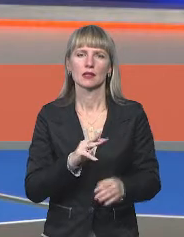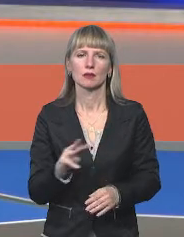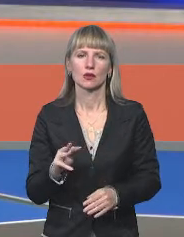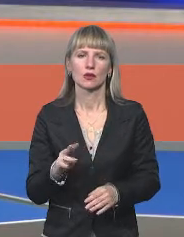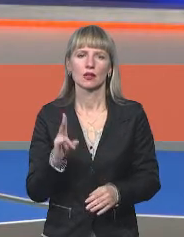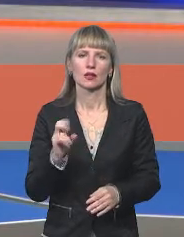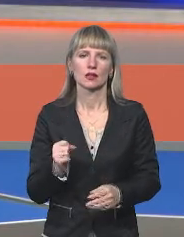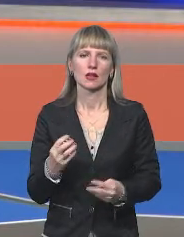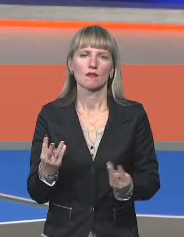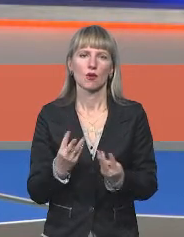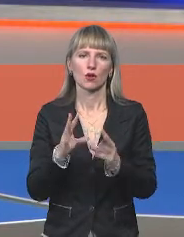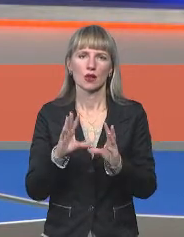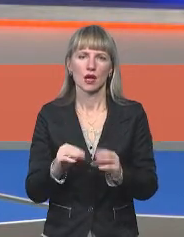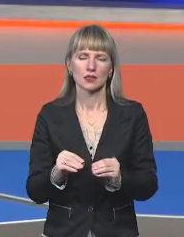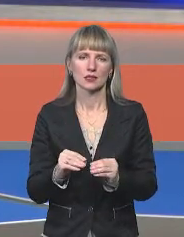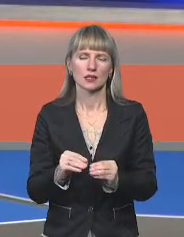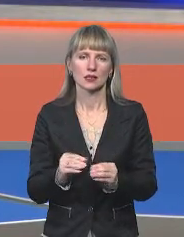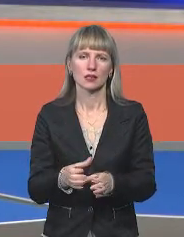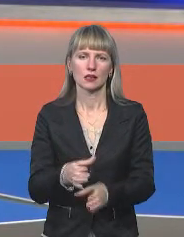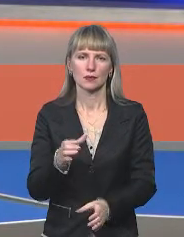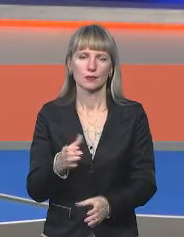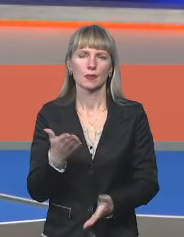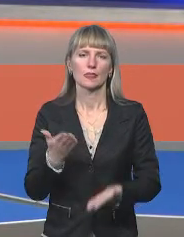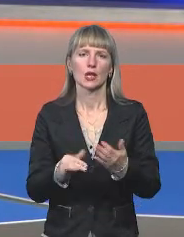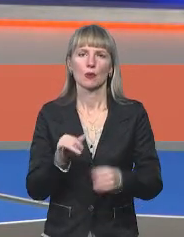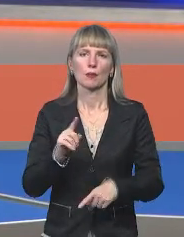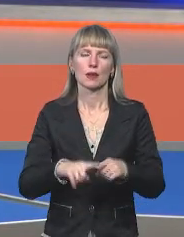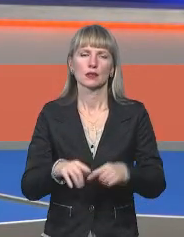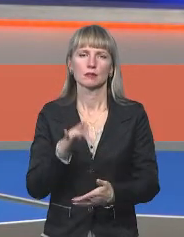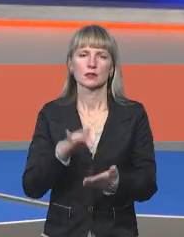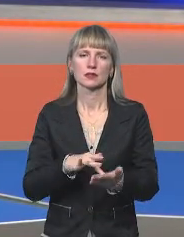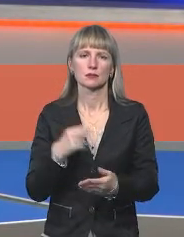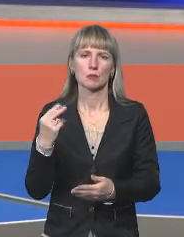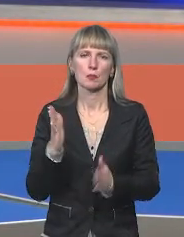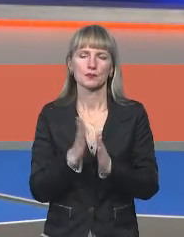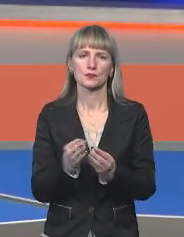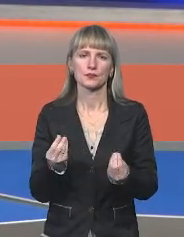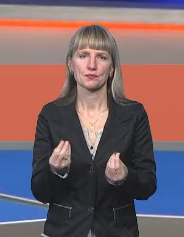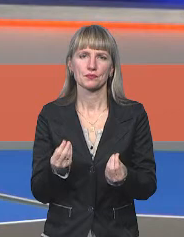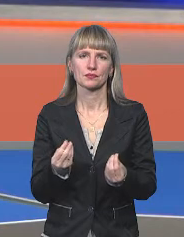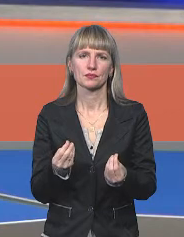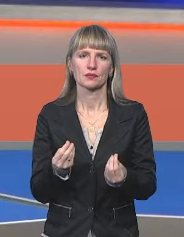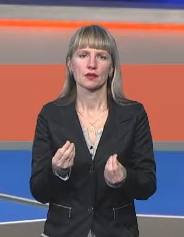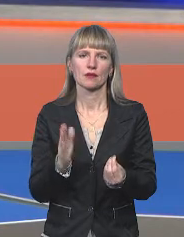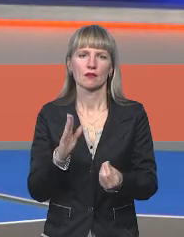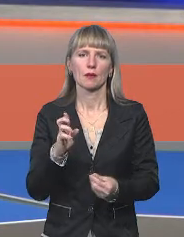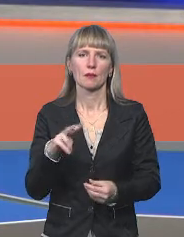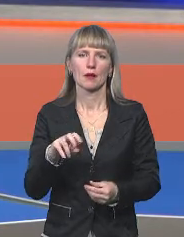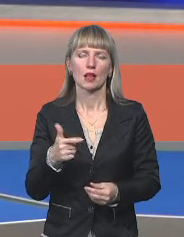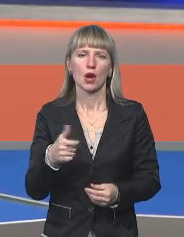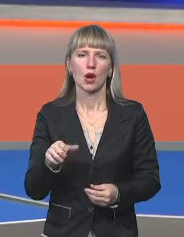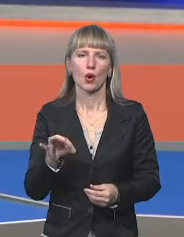на вогнегасники. Тому, якщо в батьків міста Запоріжжя просять кошти благодійний фонд, тому що